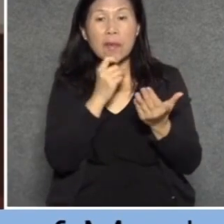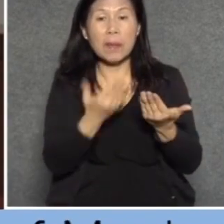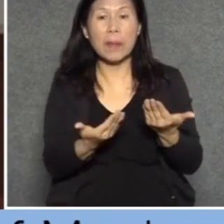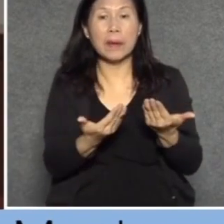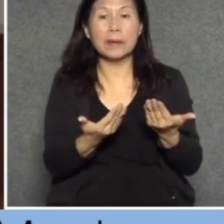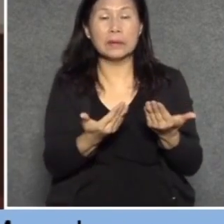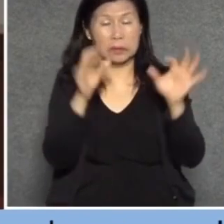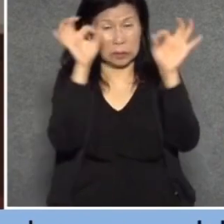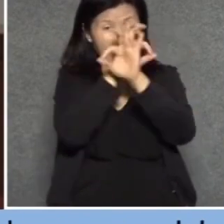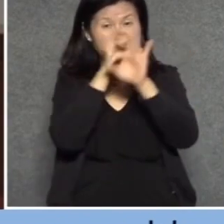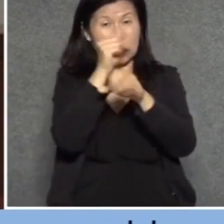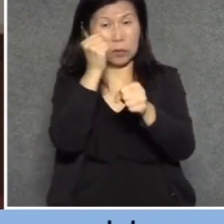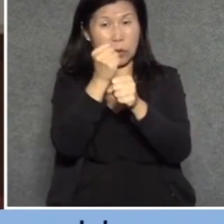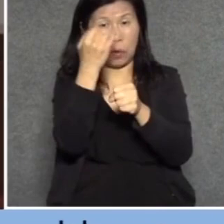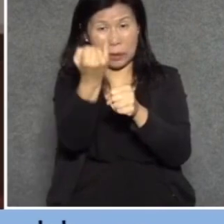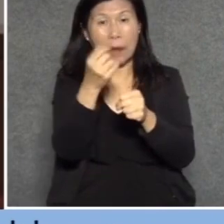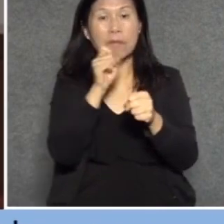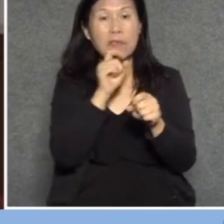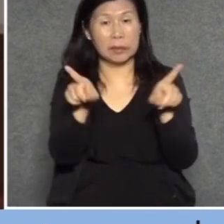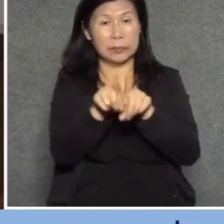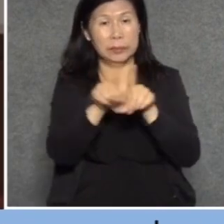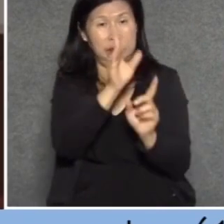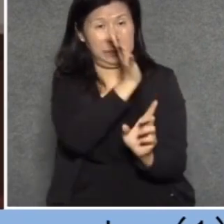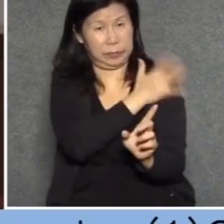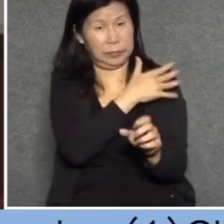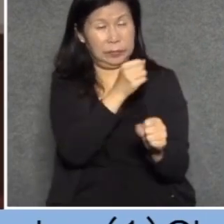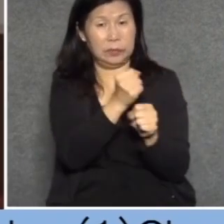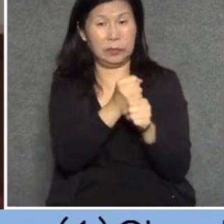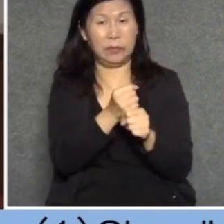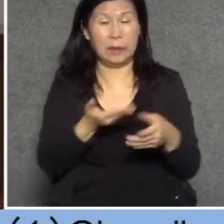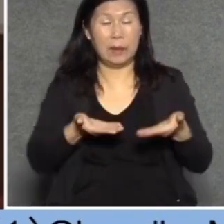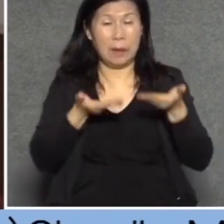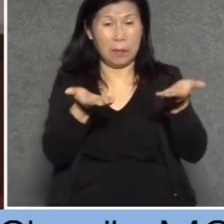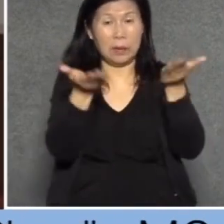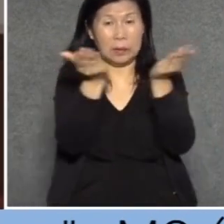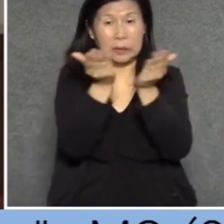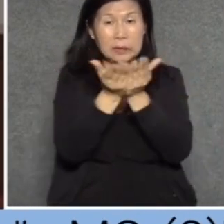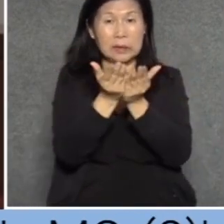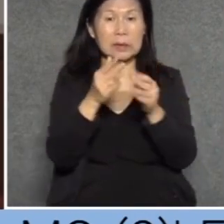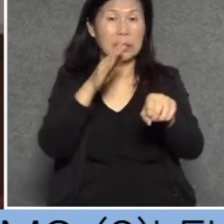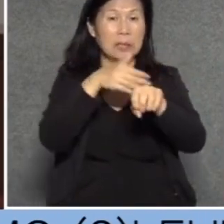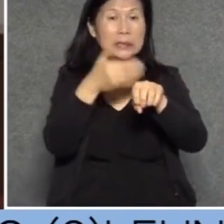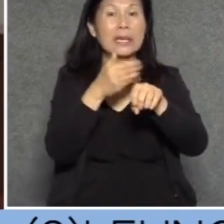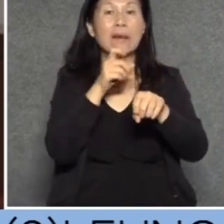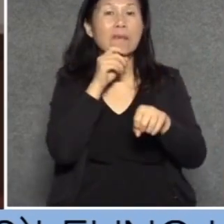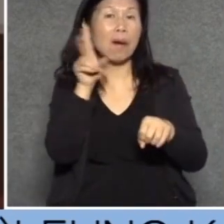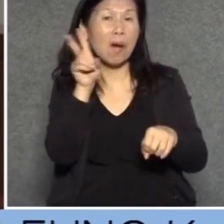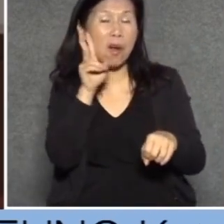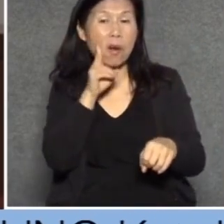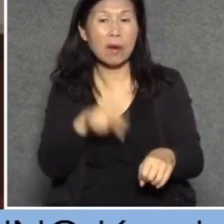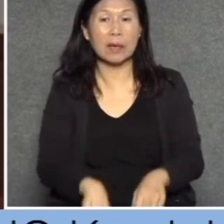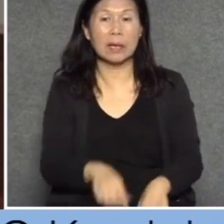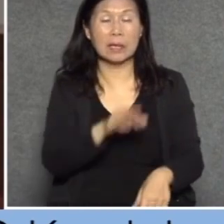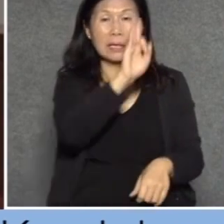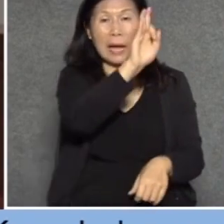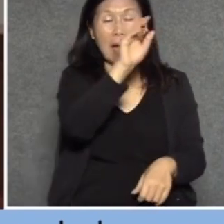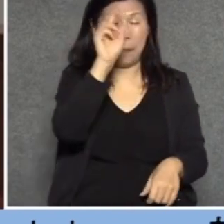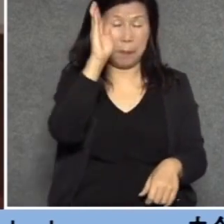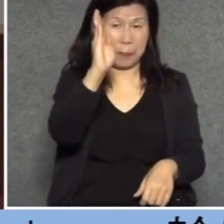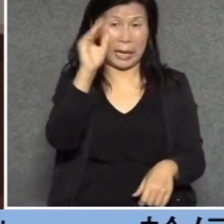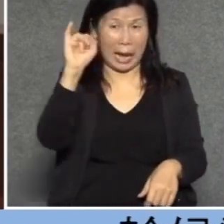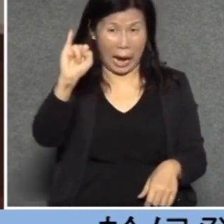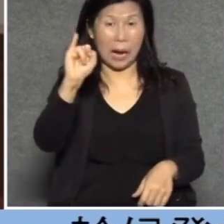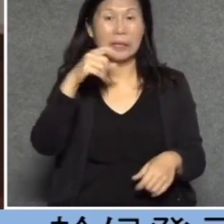為錯誤定罪去負責嘅。是不是你提供啲證據，等於我頭先先前舉個例子 ，FBI 係